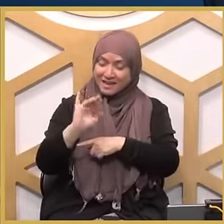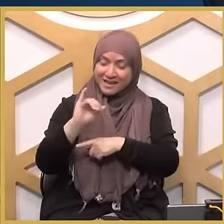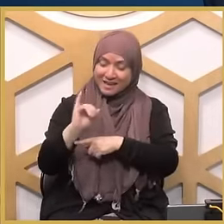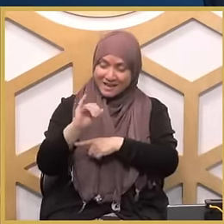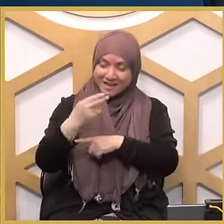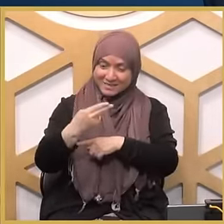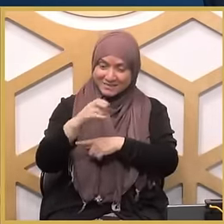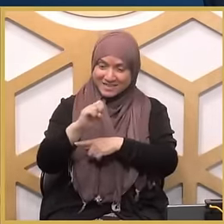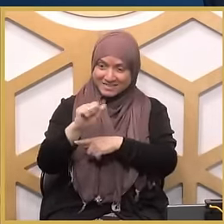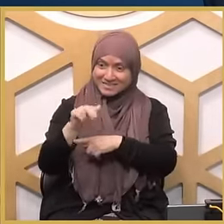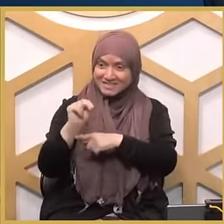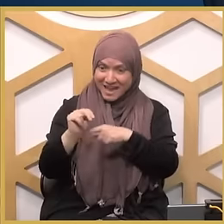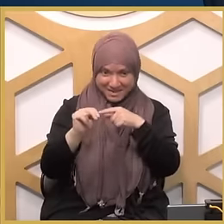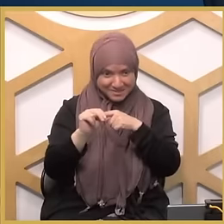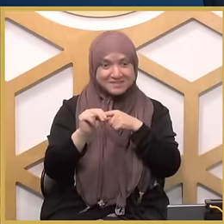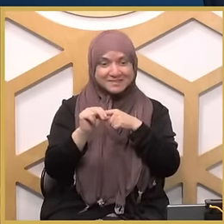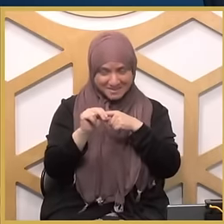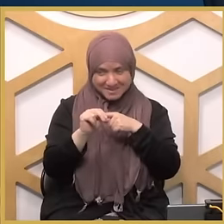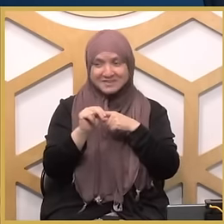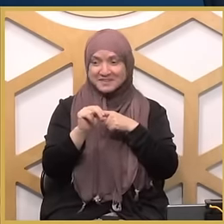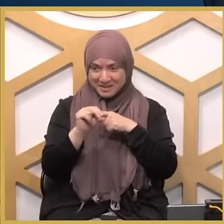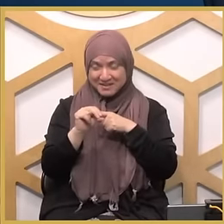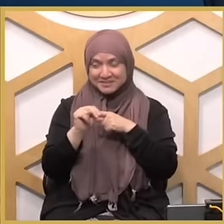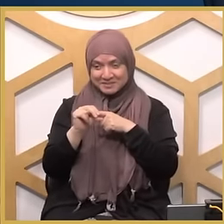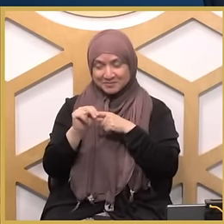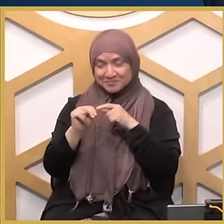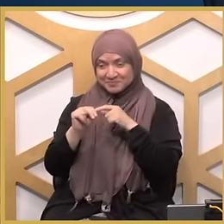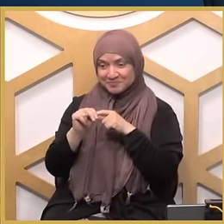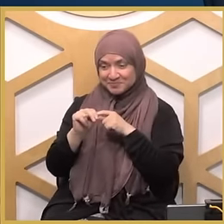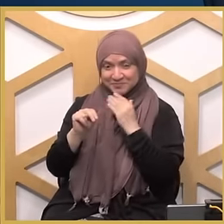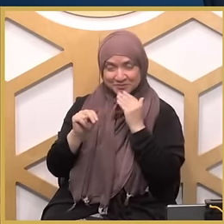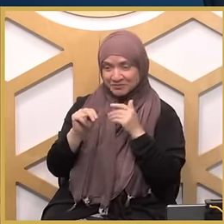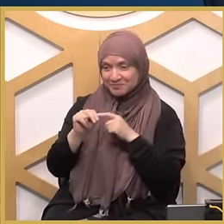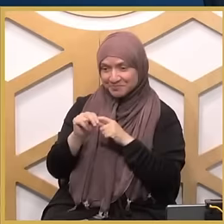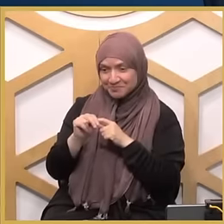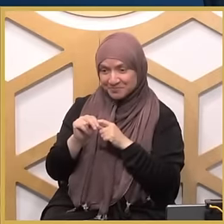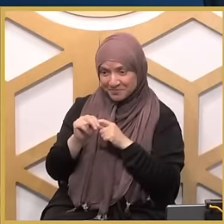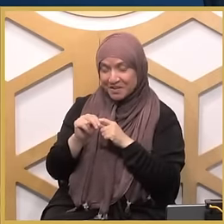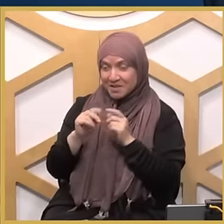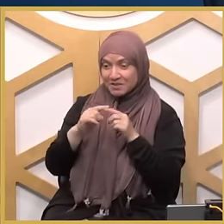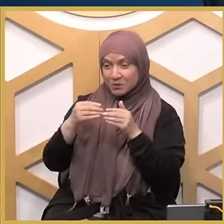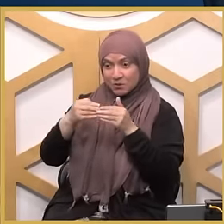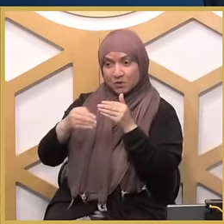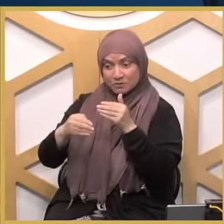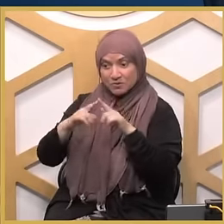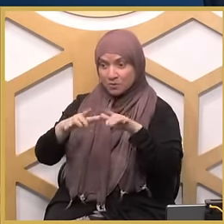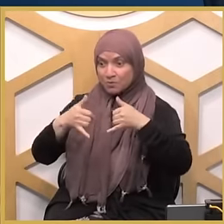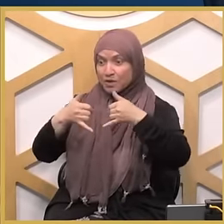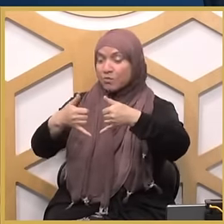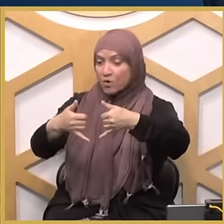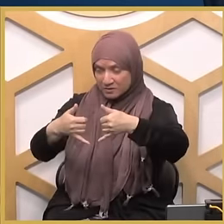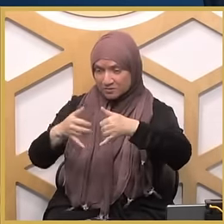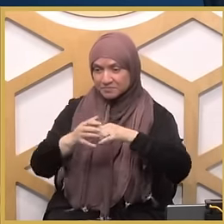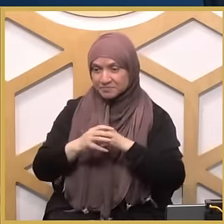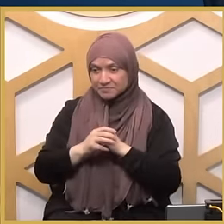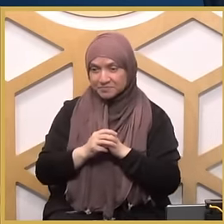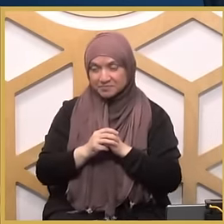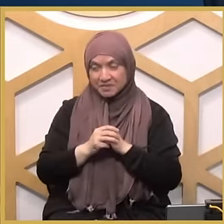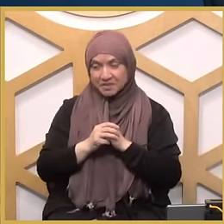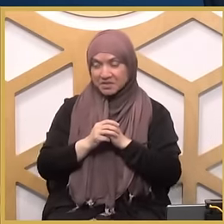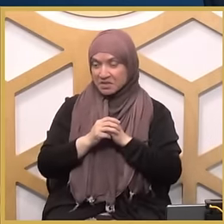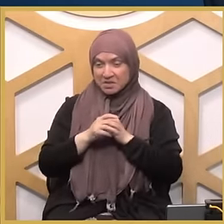قال وتمنعه ثواب المحسنين, and you will lose the reward that Allah has put for those who do things with إحسان. فإن